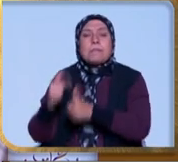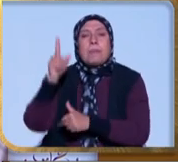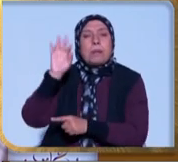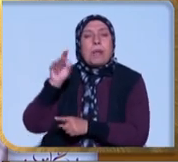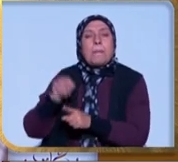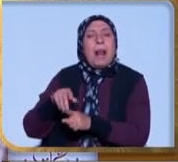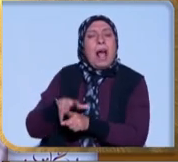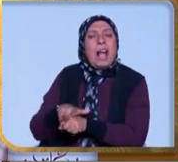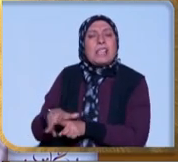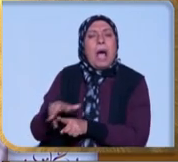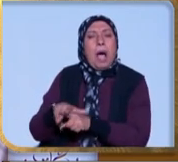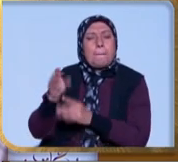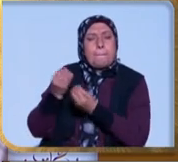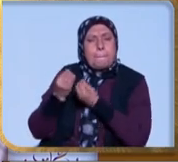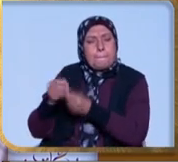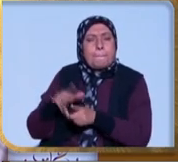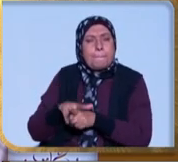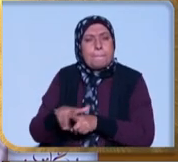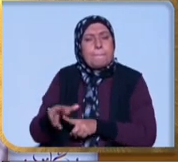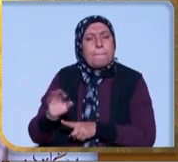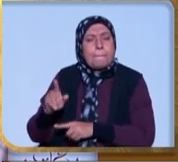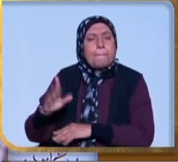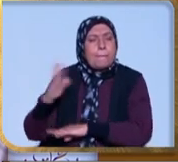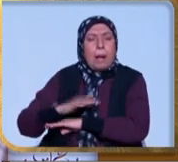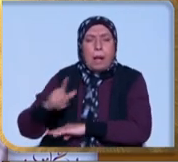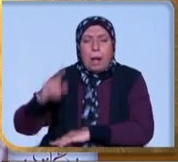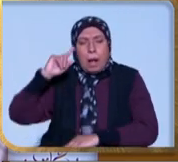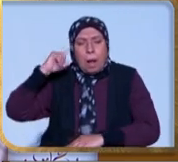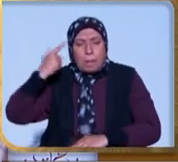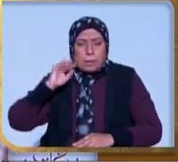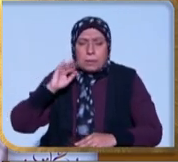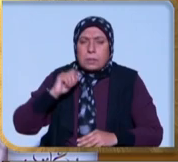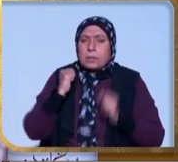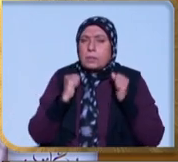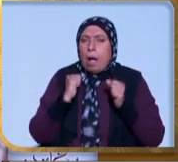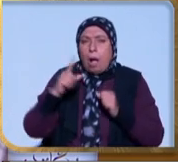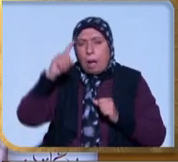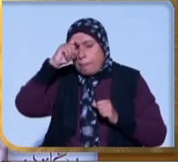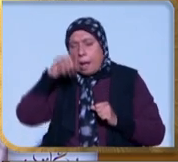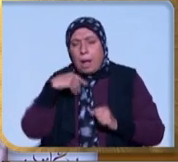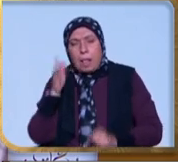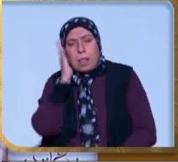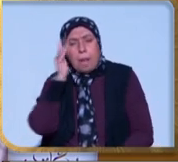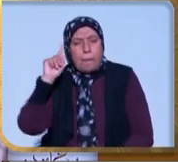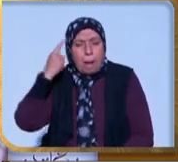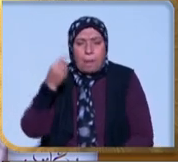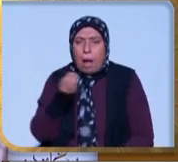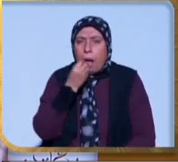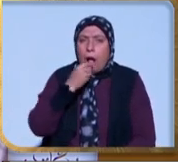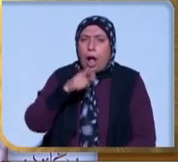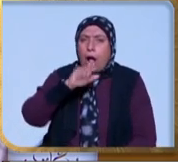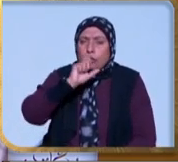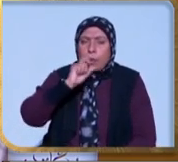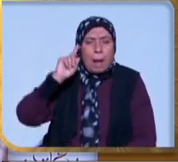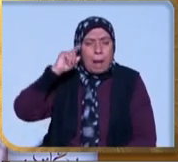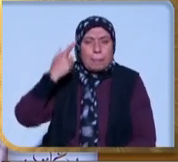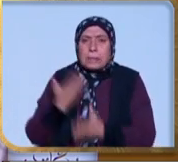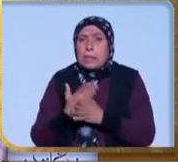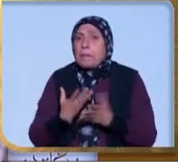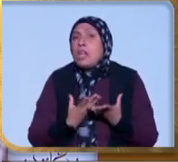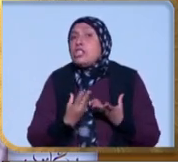عليهم نكد شديد جدا، نكد مرير، لا عارفين ياكلوا ولا يشربوا ولا يناموا، صوت طبعا الضفادع مع كثرتها شيء